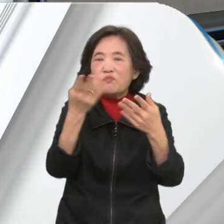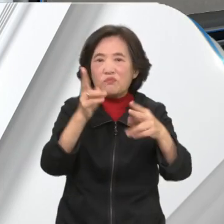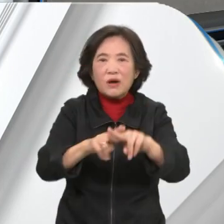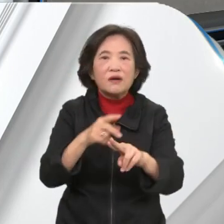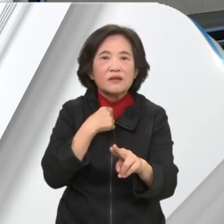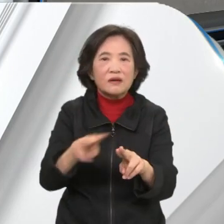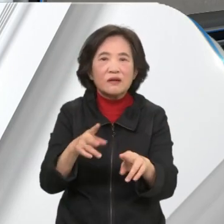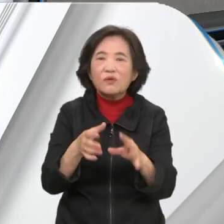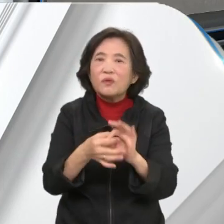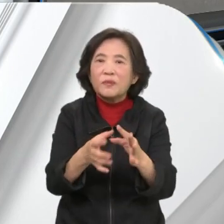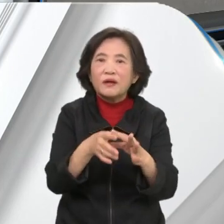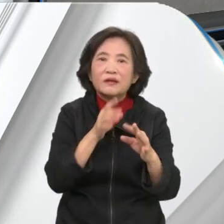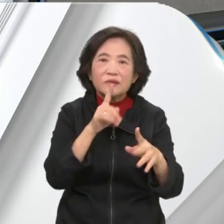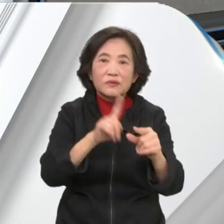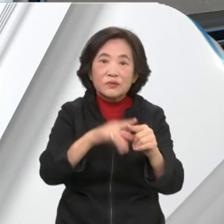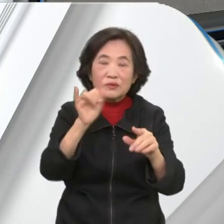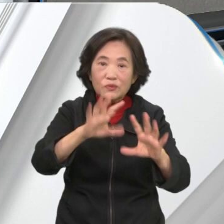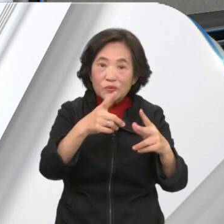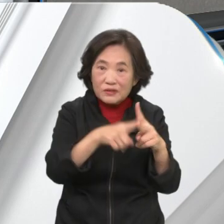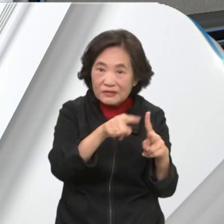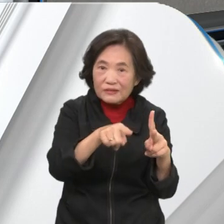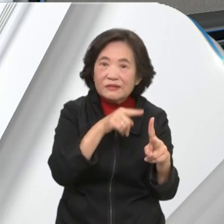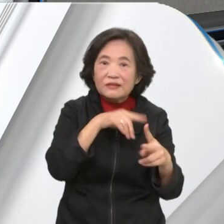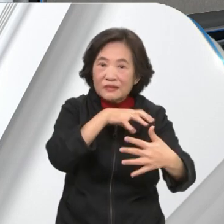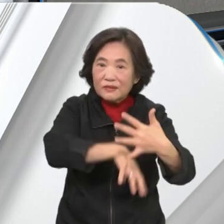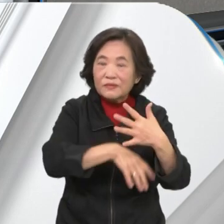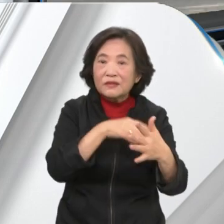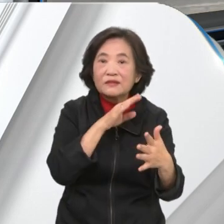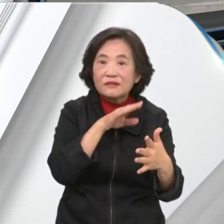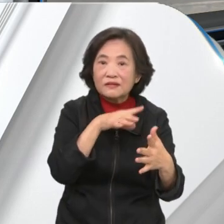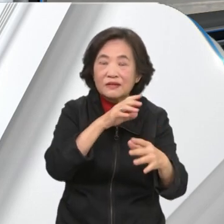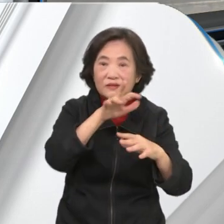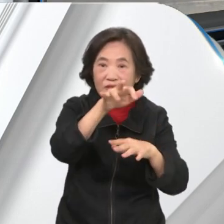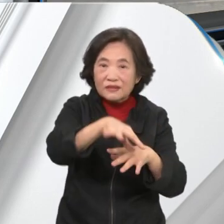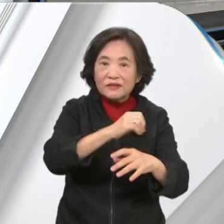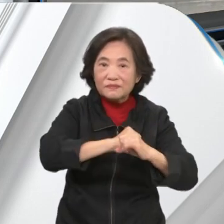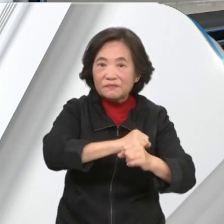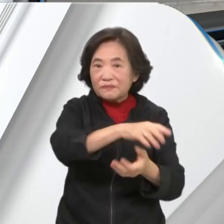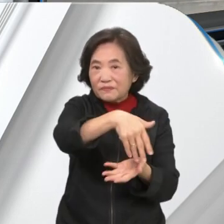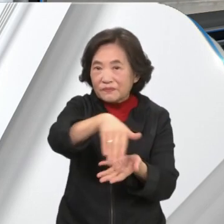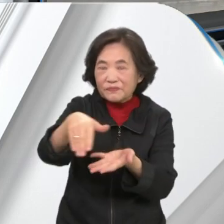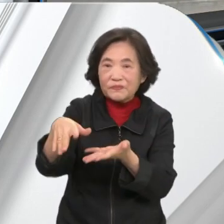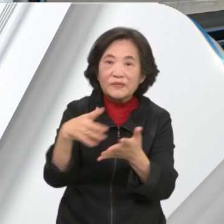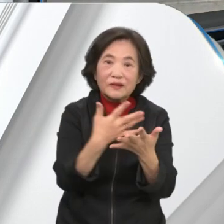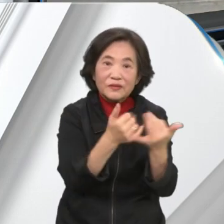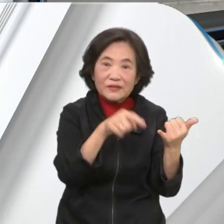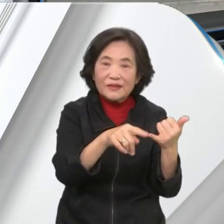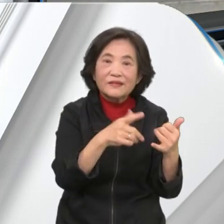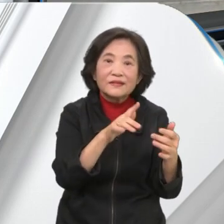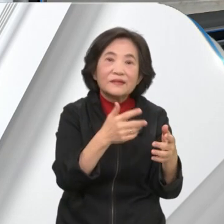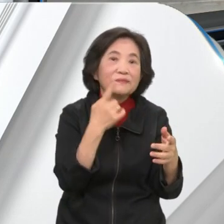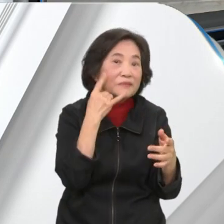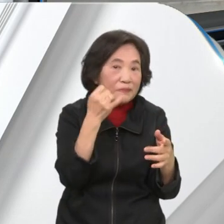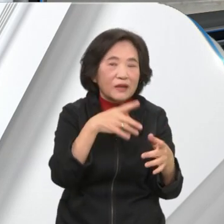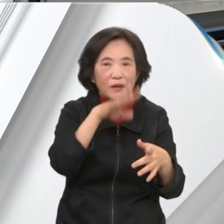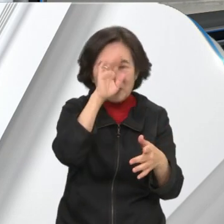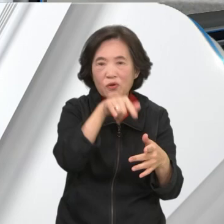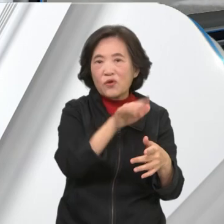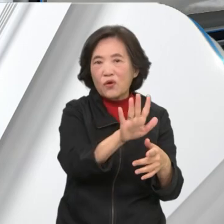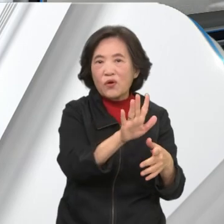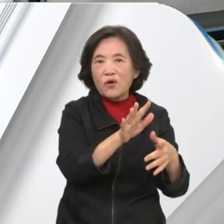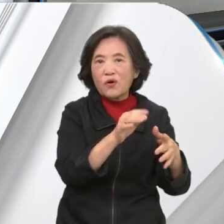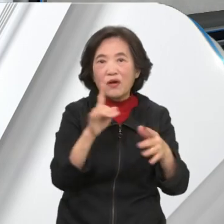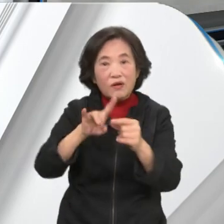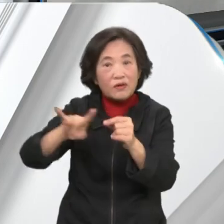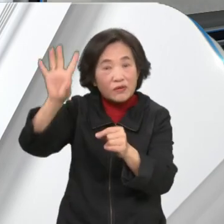通地，主要是中拉又贵小又一届，对机场的清洁认真机学生的家长确诊。那高中的学